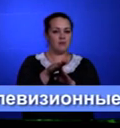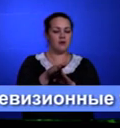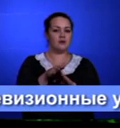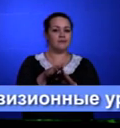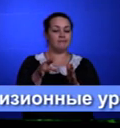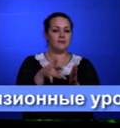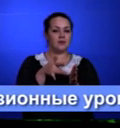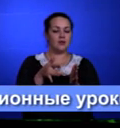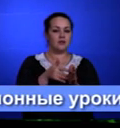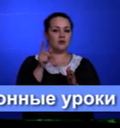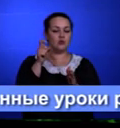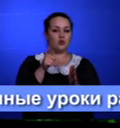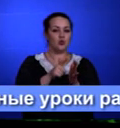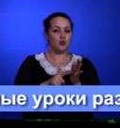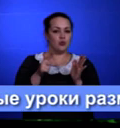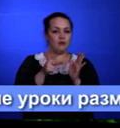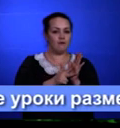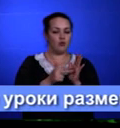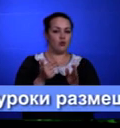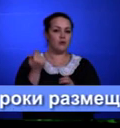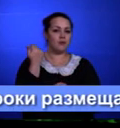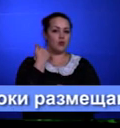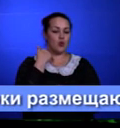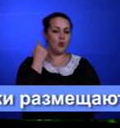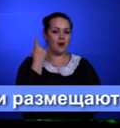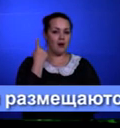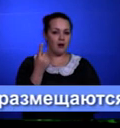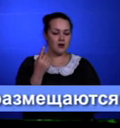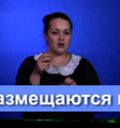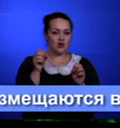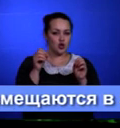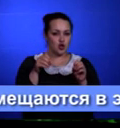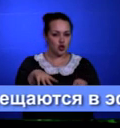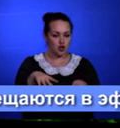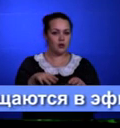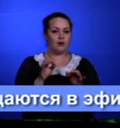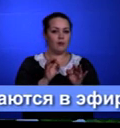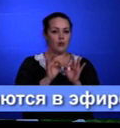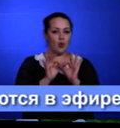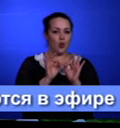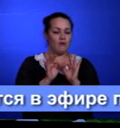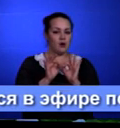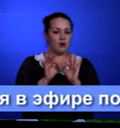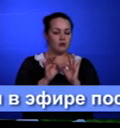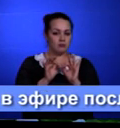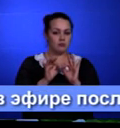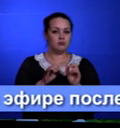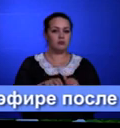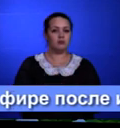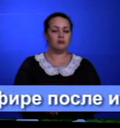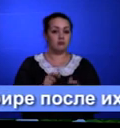странице 178 номер один решить с проверкой давайте проверим